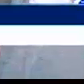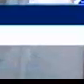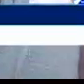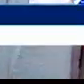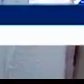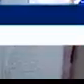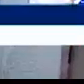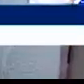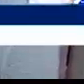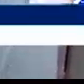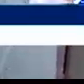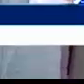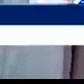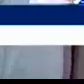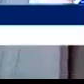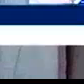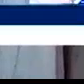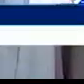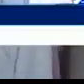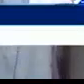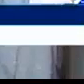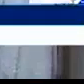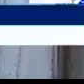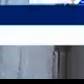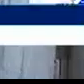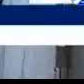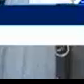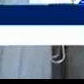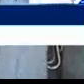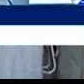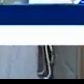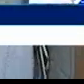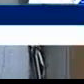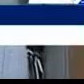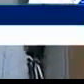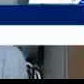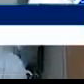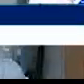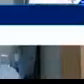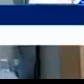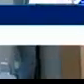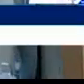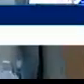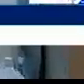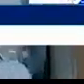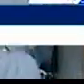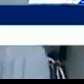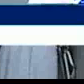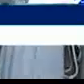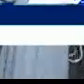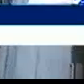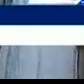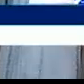făcut o reparație. Au fost tot mucegai. Am dat mucegaiul jos și am dat cu chiatră vânătă ca